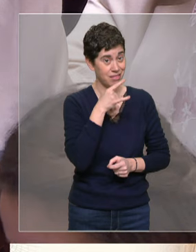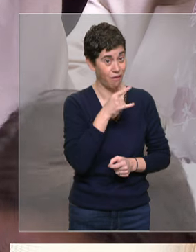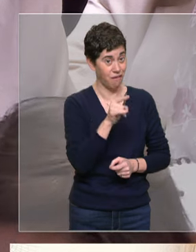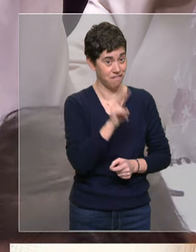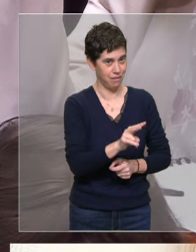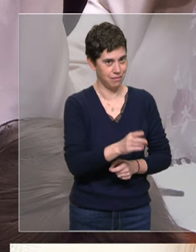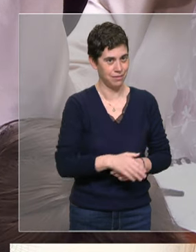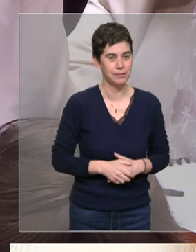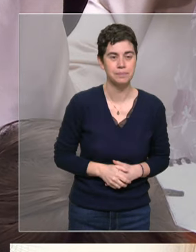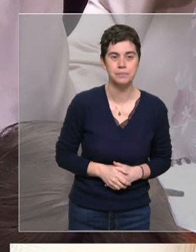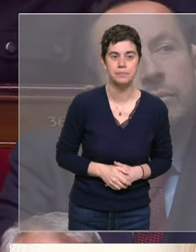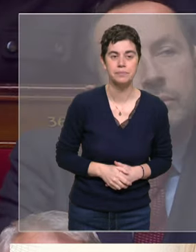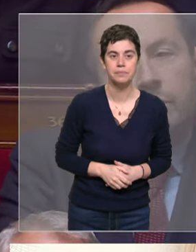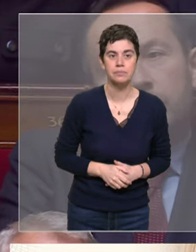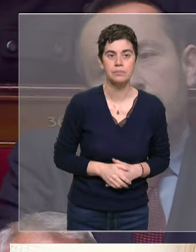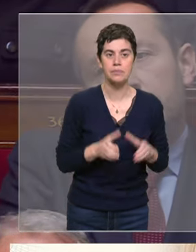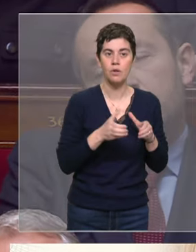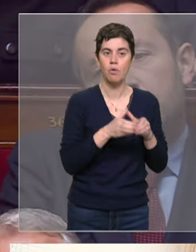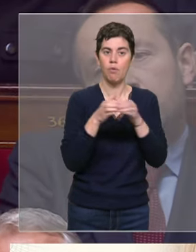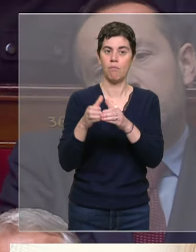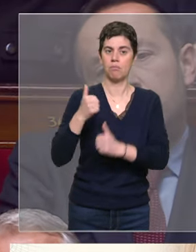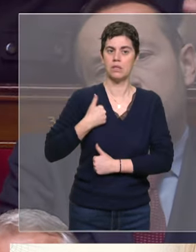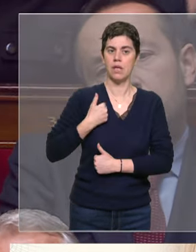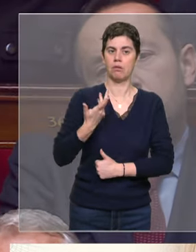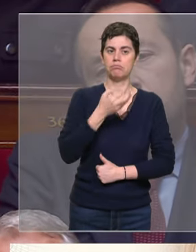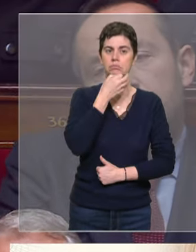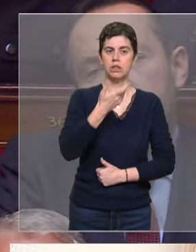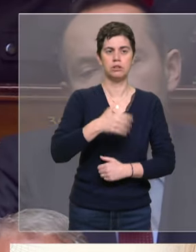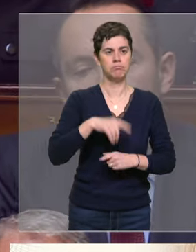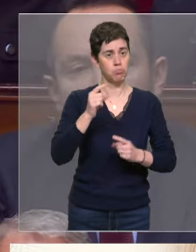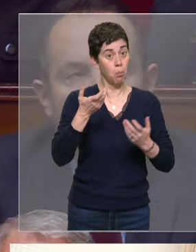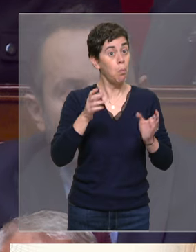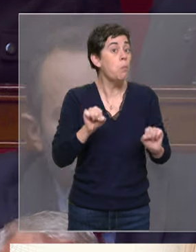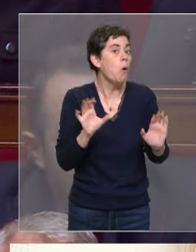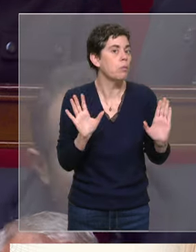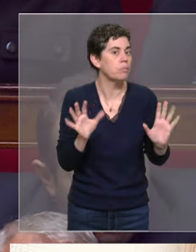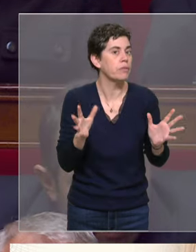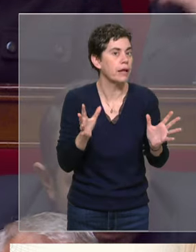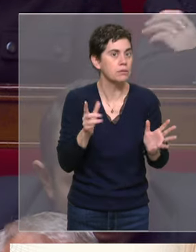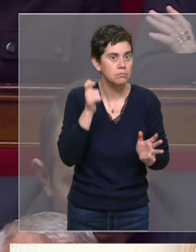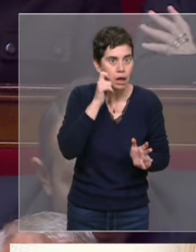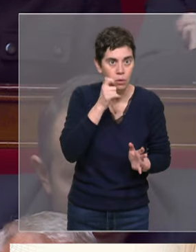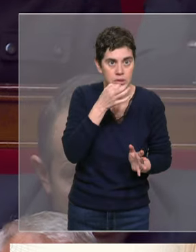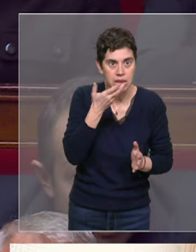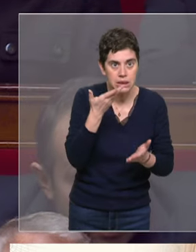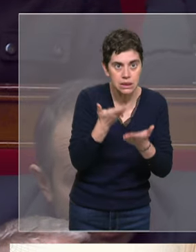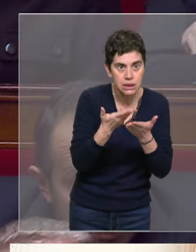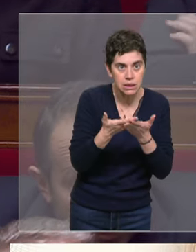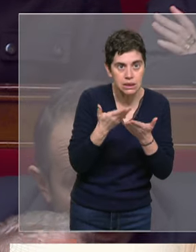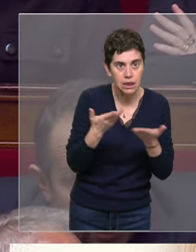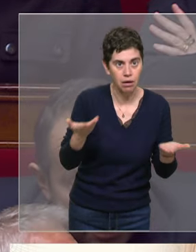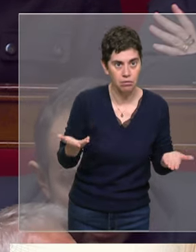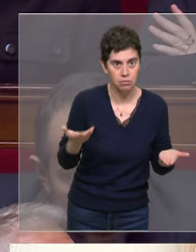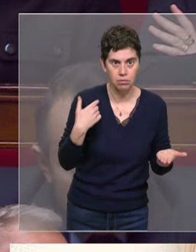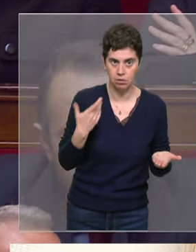En affirmant que l'envoi de troupes au sol n'était pas exclu, Emmanuel Macron a franchi une étape supplémentaire vers la co-belligérance,